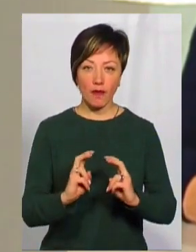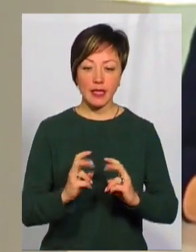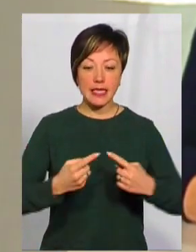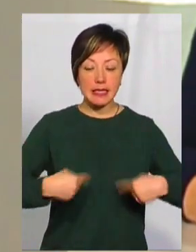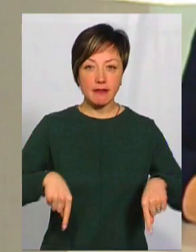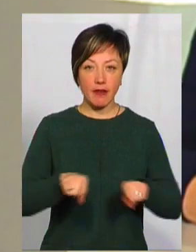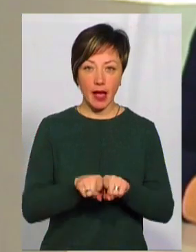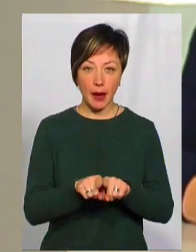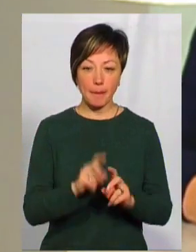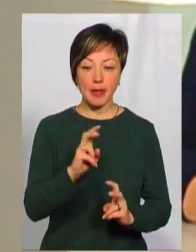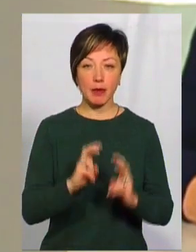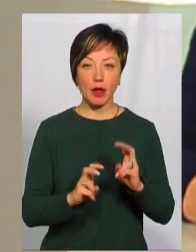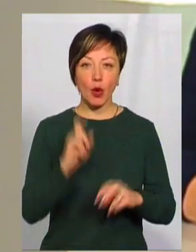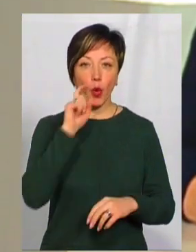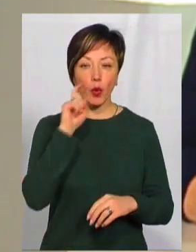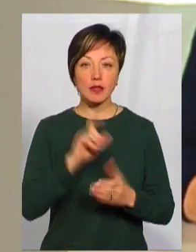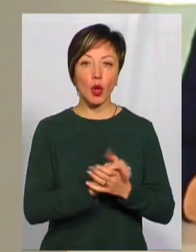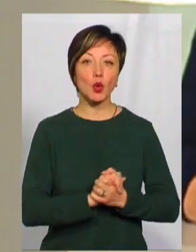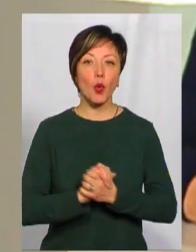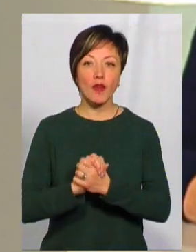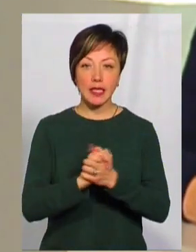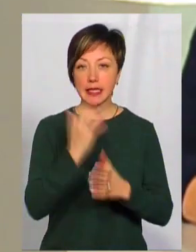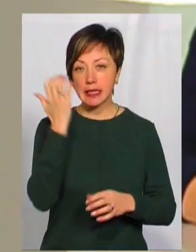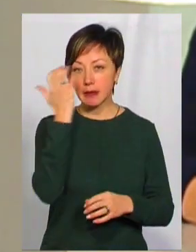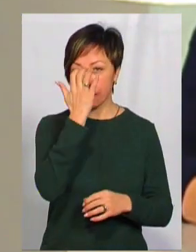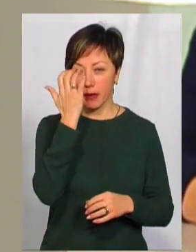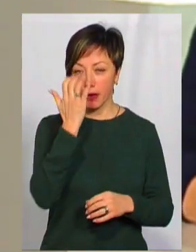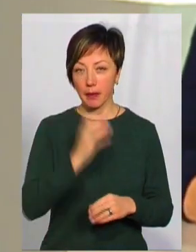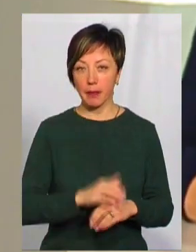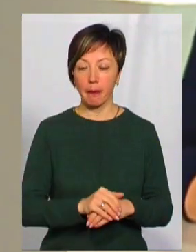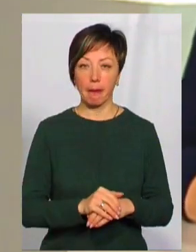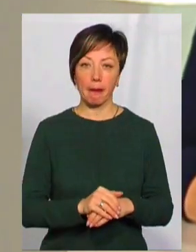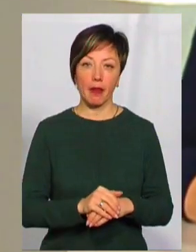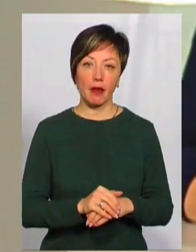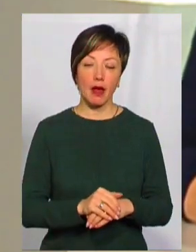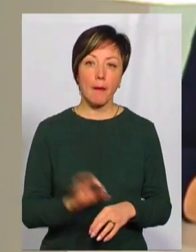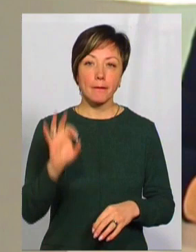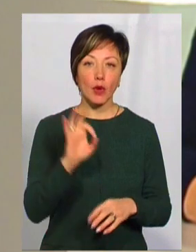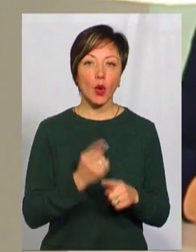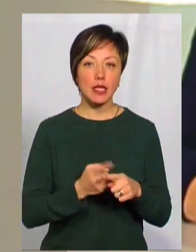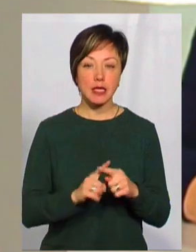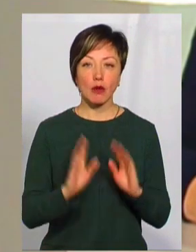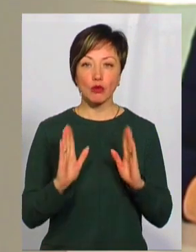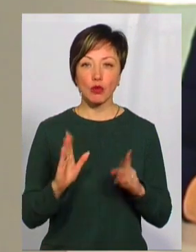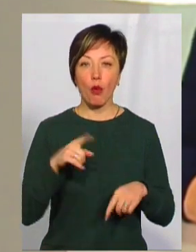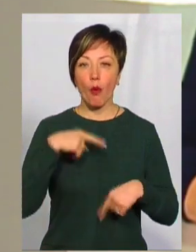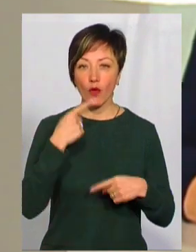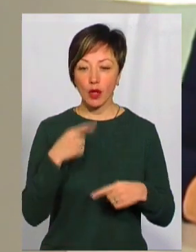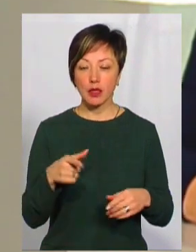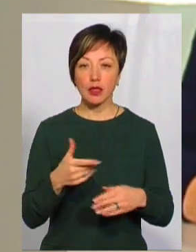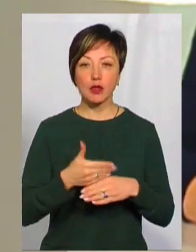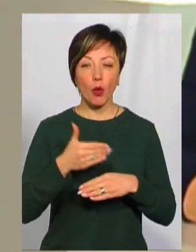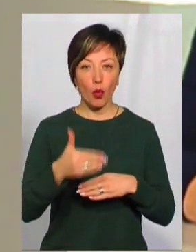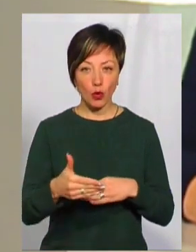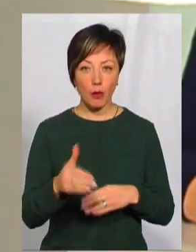непромислової сфери підприємств Українського товариства сліпих? Про це будемо говорити